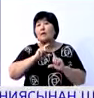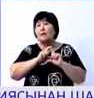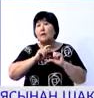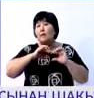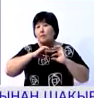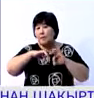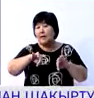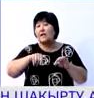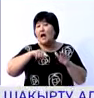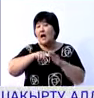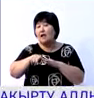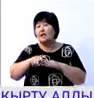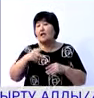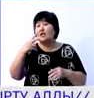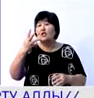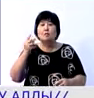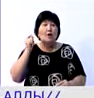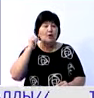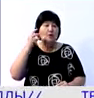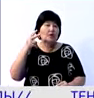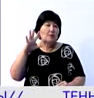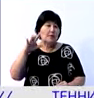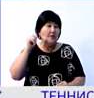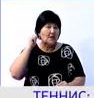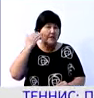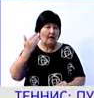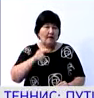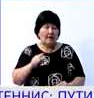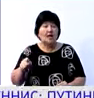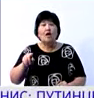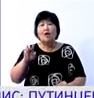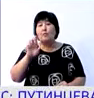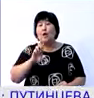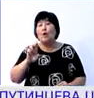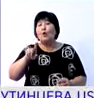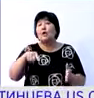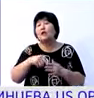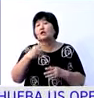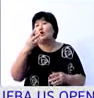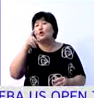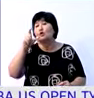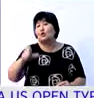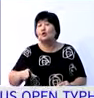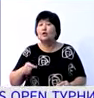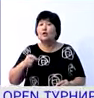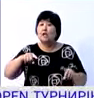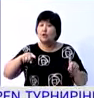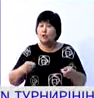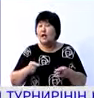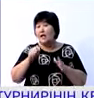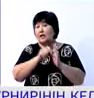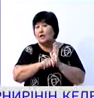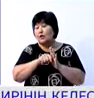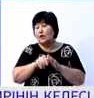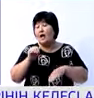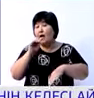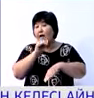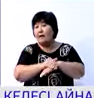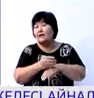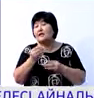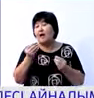автокөлігімен қашып бара жатқан 23-25 жас аралығындағы Байқоңыр қаласының 3 тұрғыны ұсталып, тексеру барысында айғақ зат